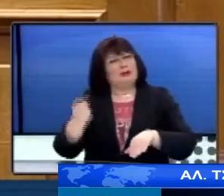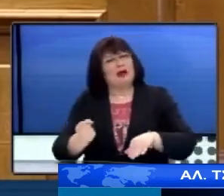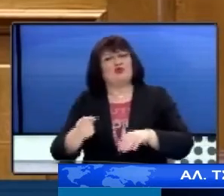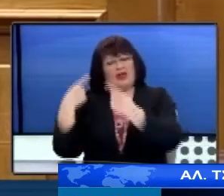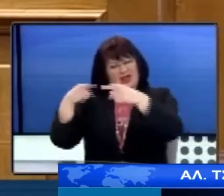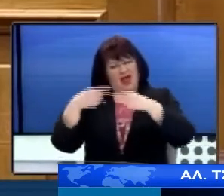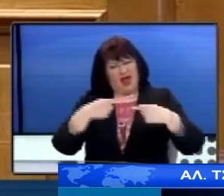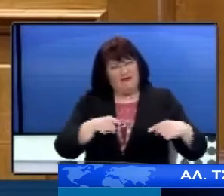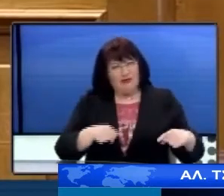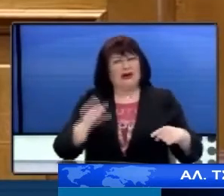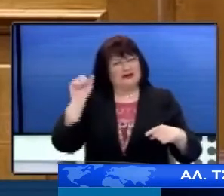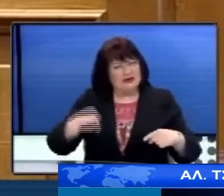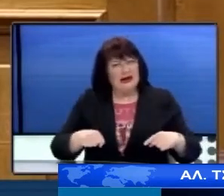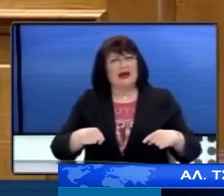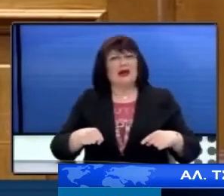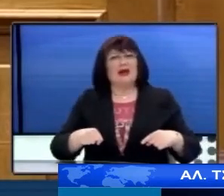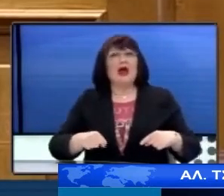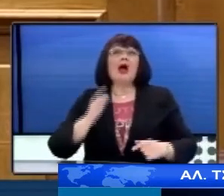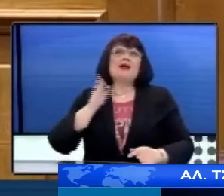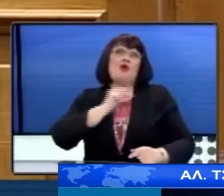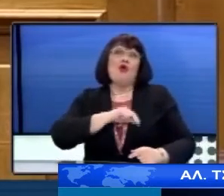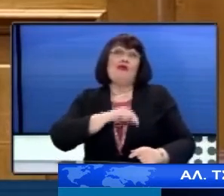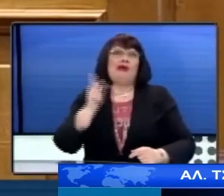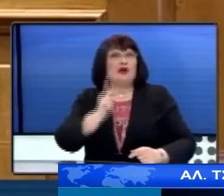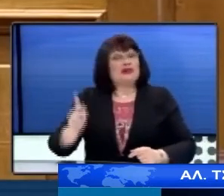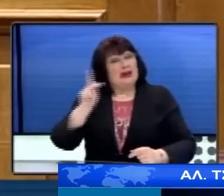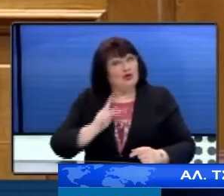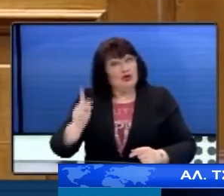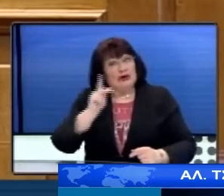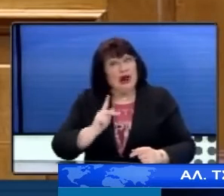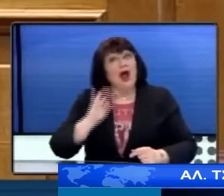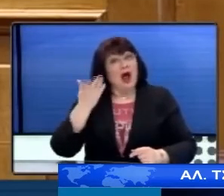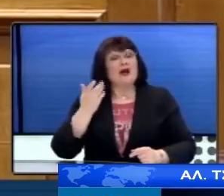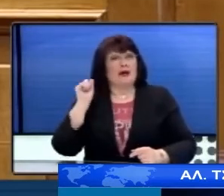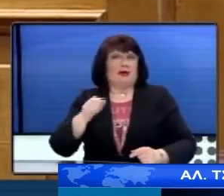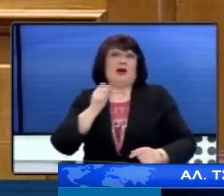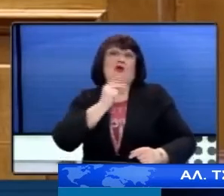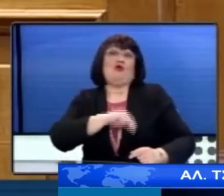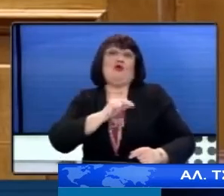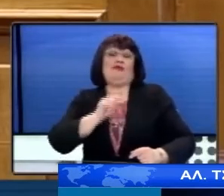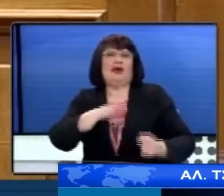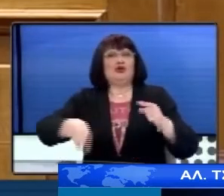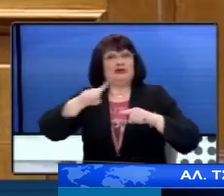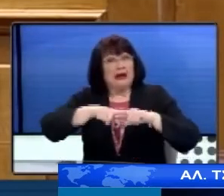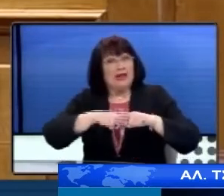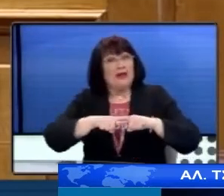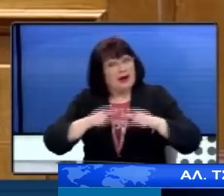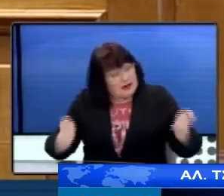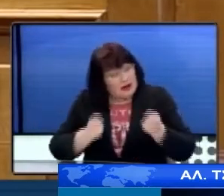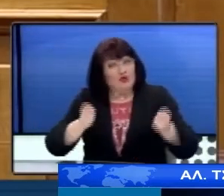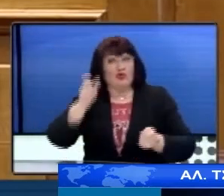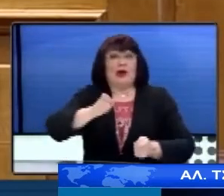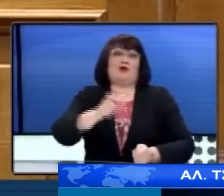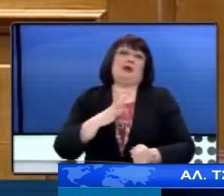υπαρκτές διαφορές, αν αυτό είναι προς όφελος της κοινωνίας, αν αυτό είναι προς όφελος της χώρας, αν αυτό είναι προς όφελος